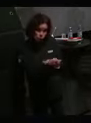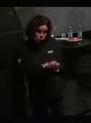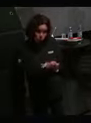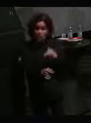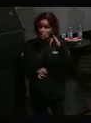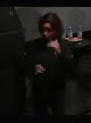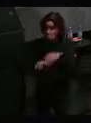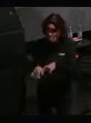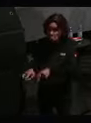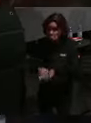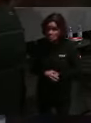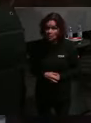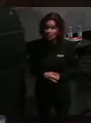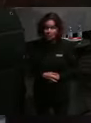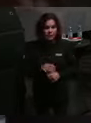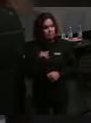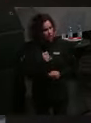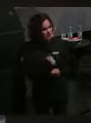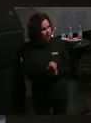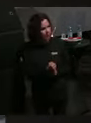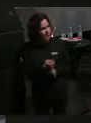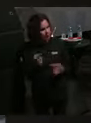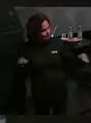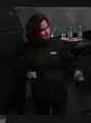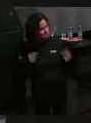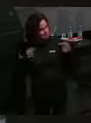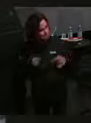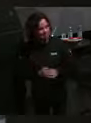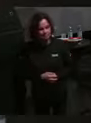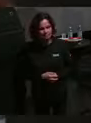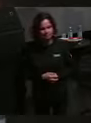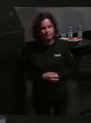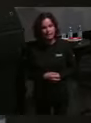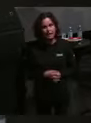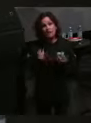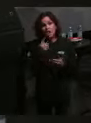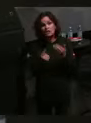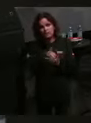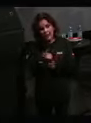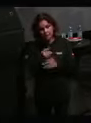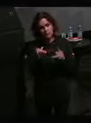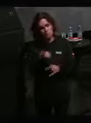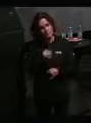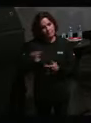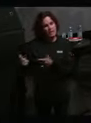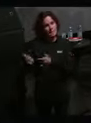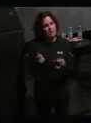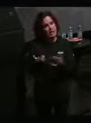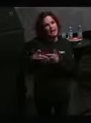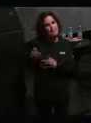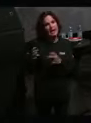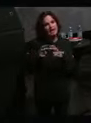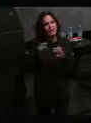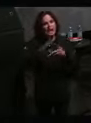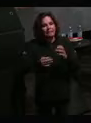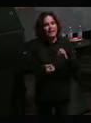det? Det ikke sant? De leide strides da. Det som vil skje, jo at vi må importere mer kraft enn vi